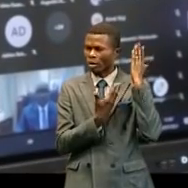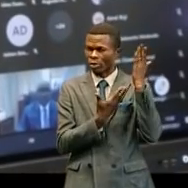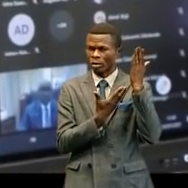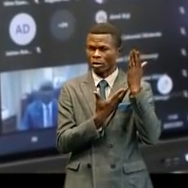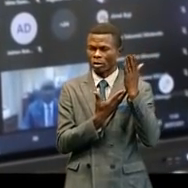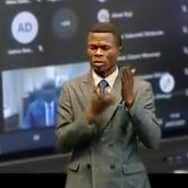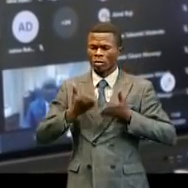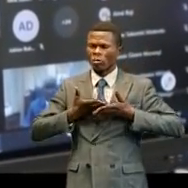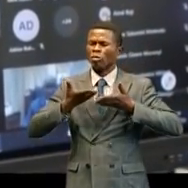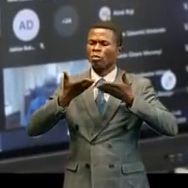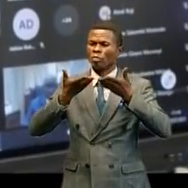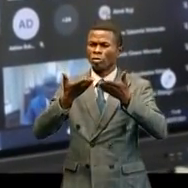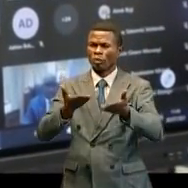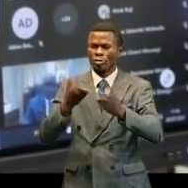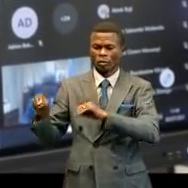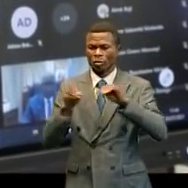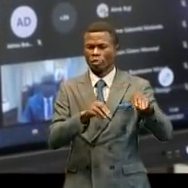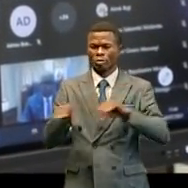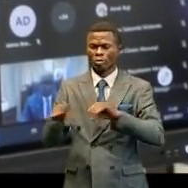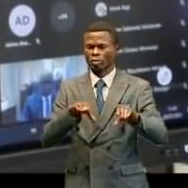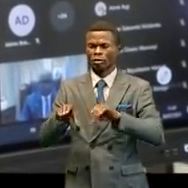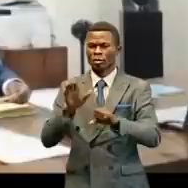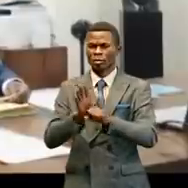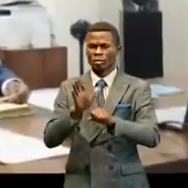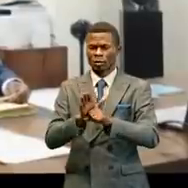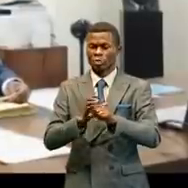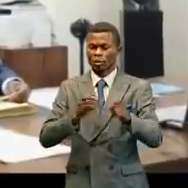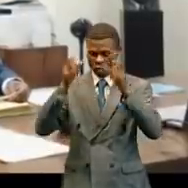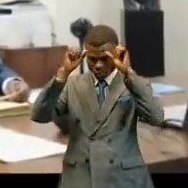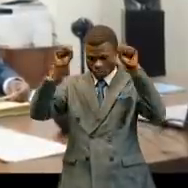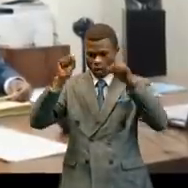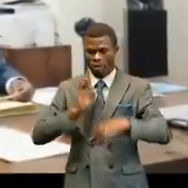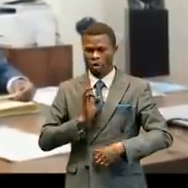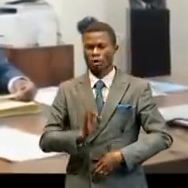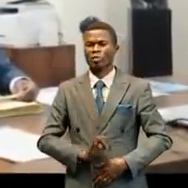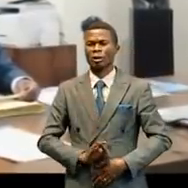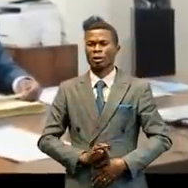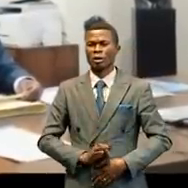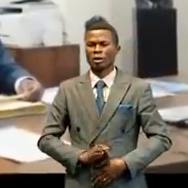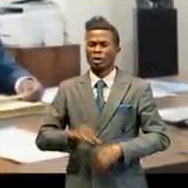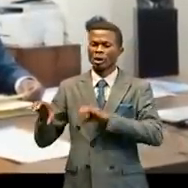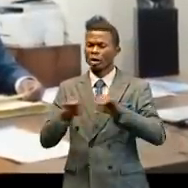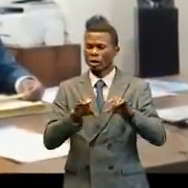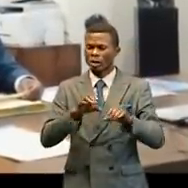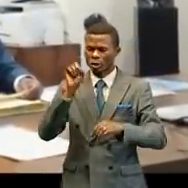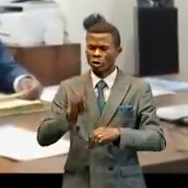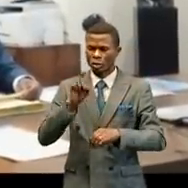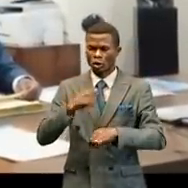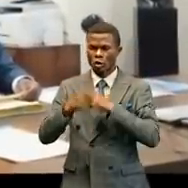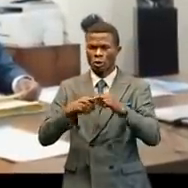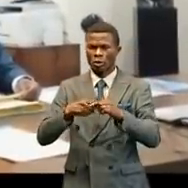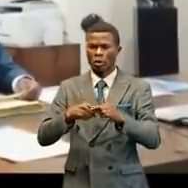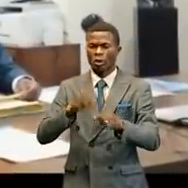se concentrer sur la mise en œuvre des actions sous la conduite du Président de la République, les actions qui doivent partir de